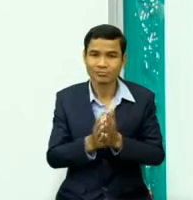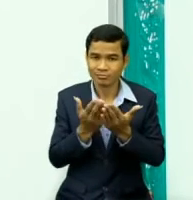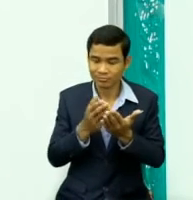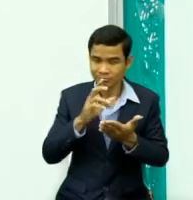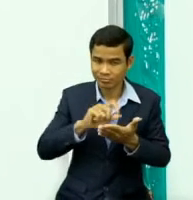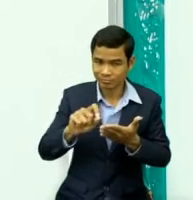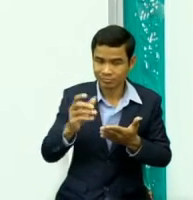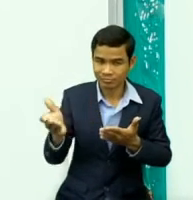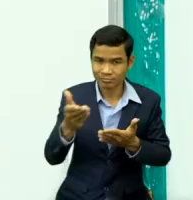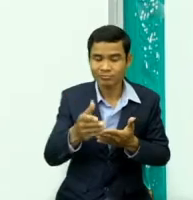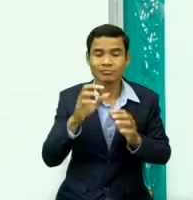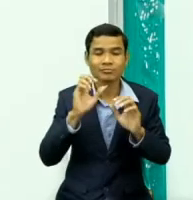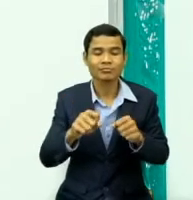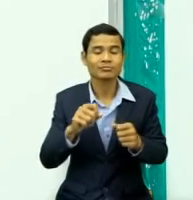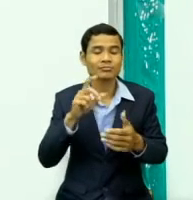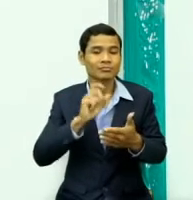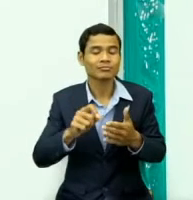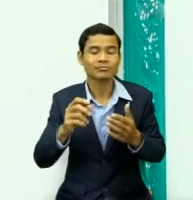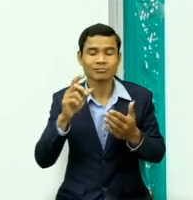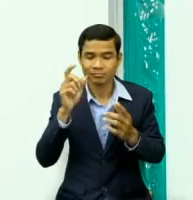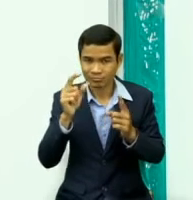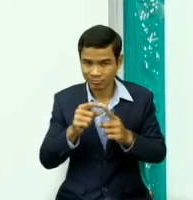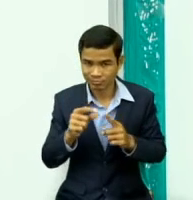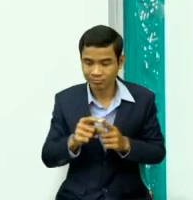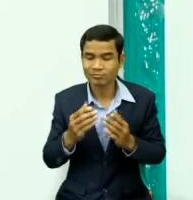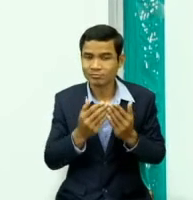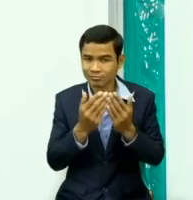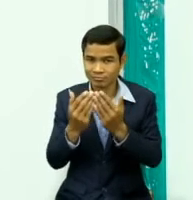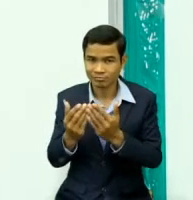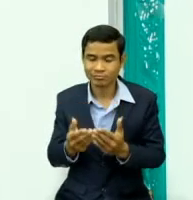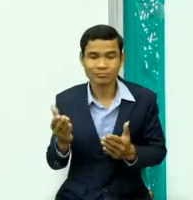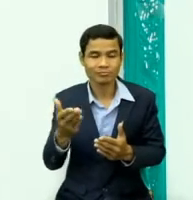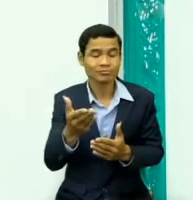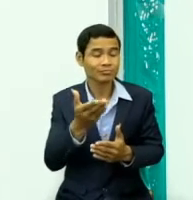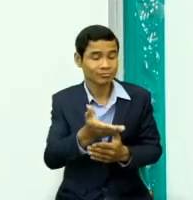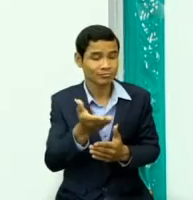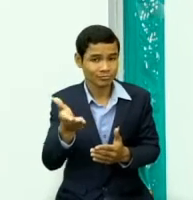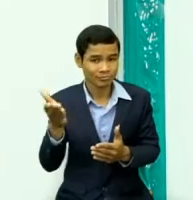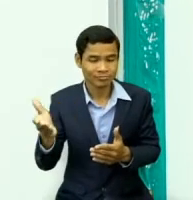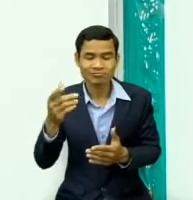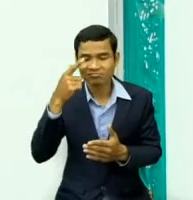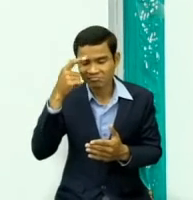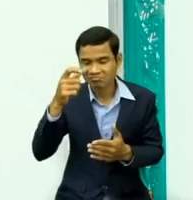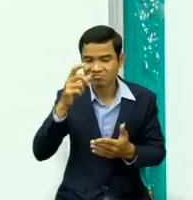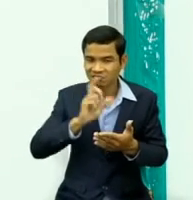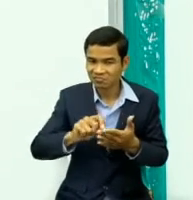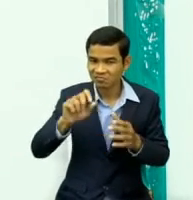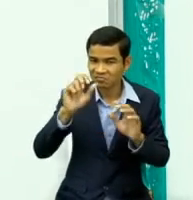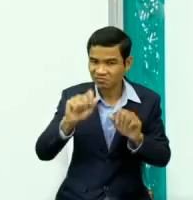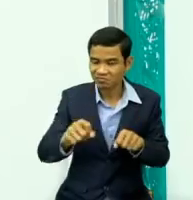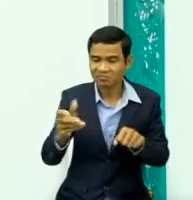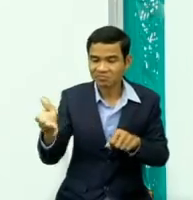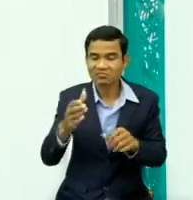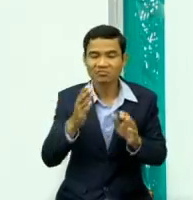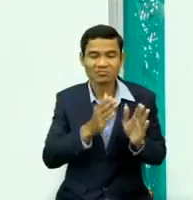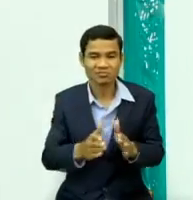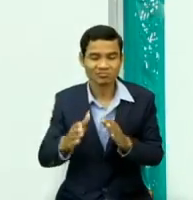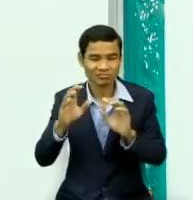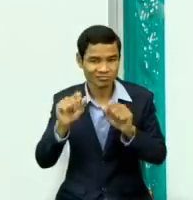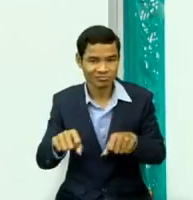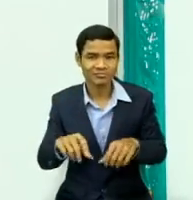con chà chứ nâng cho tự đó ca số sề thảo ta chầm mỡ con hát đây bu ca sẽ khá họ chà con tiêm